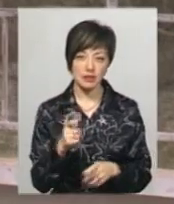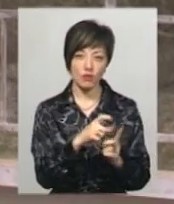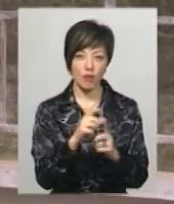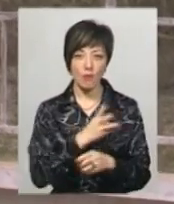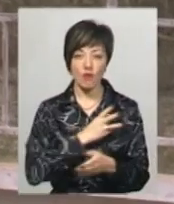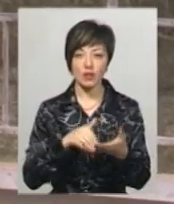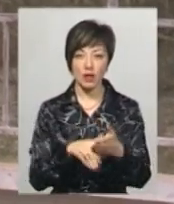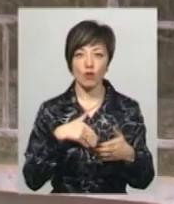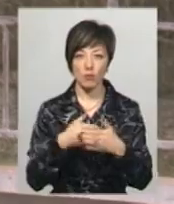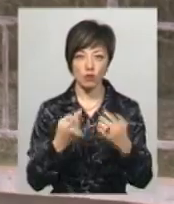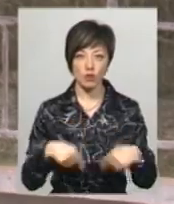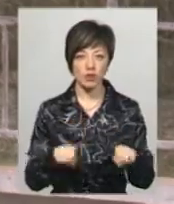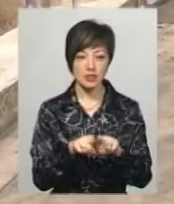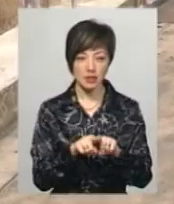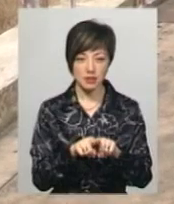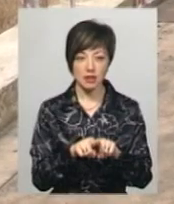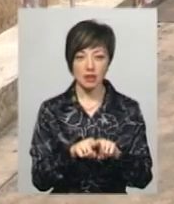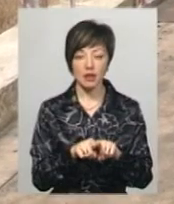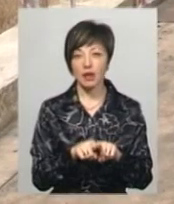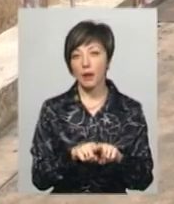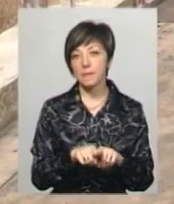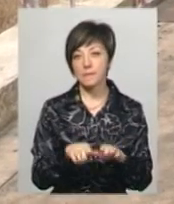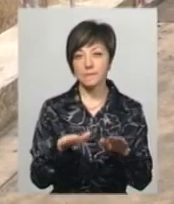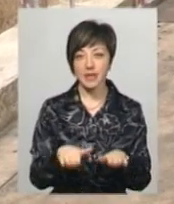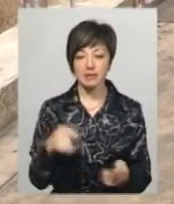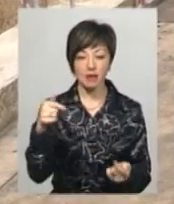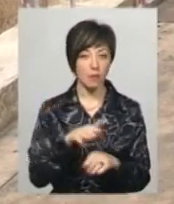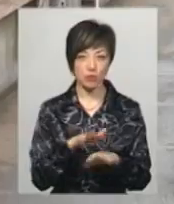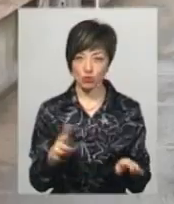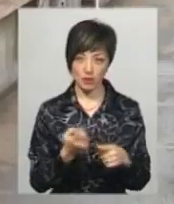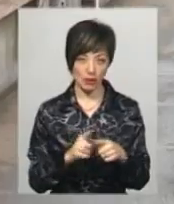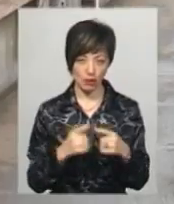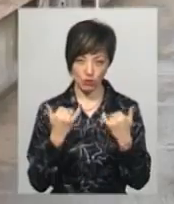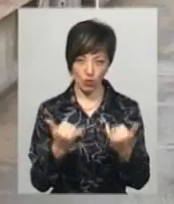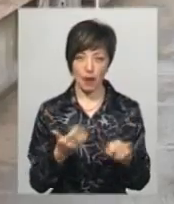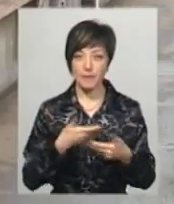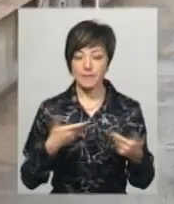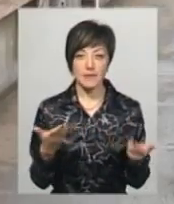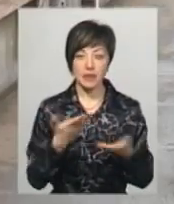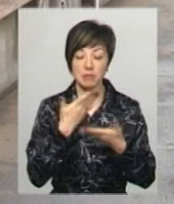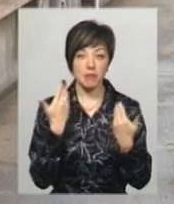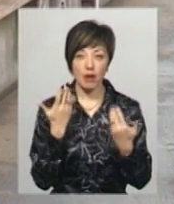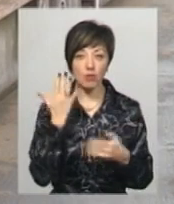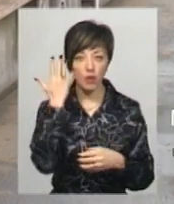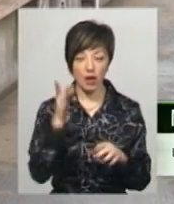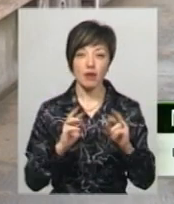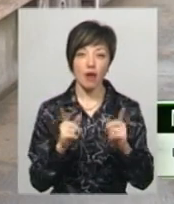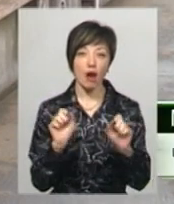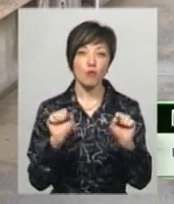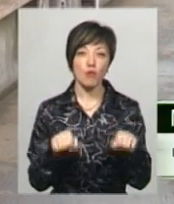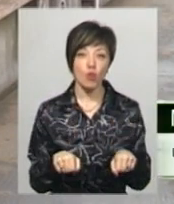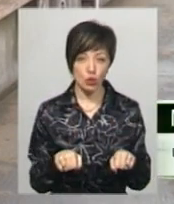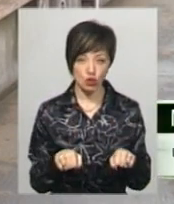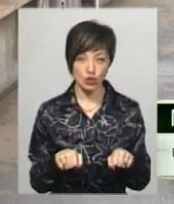громадської організації «Обличчям до тварин» Марини Котович, місце не пристосоване для цього. Ми не маємо уяви, як можна